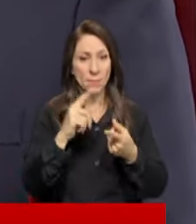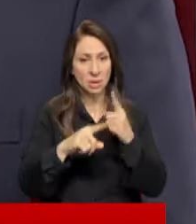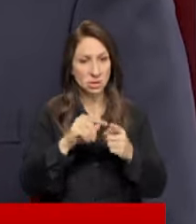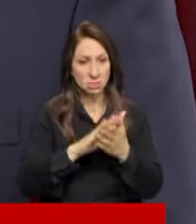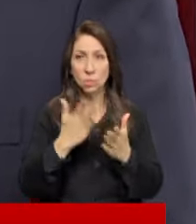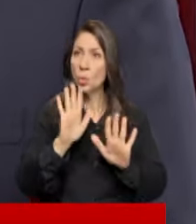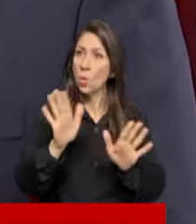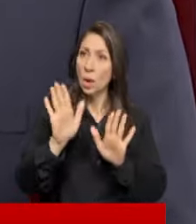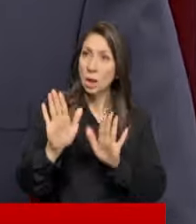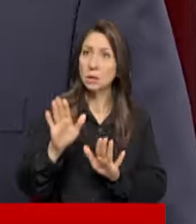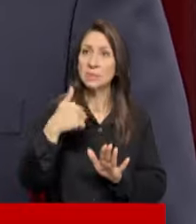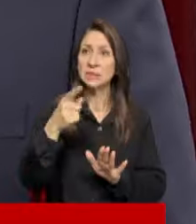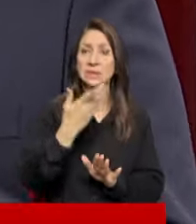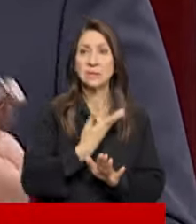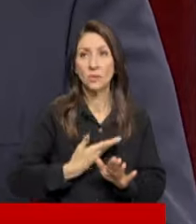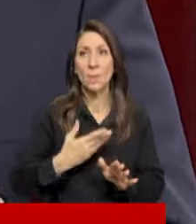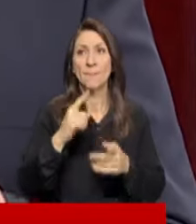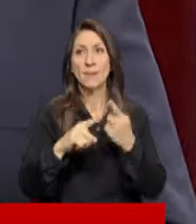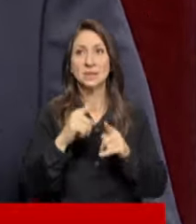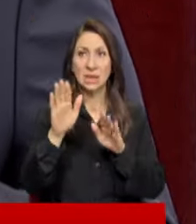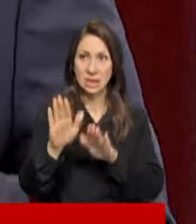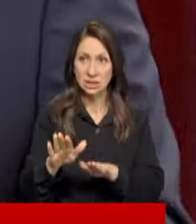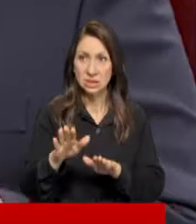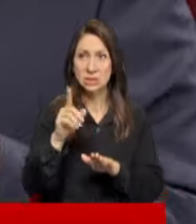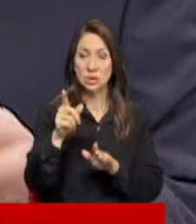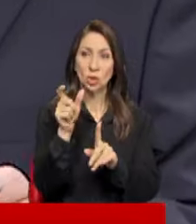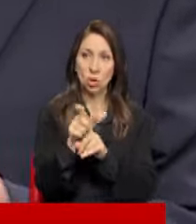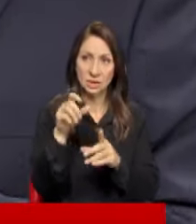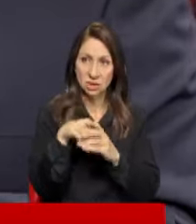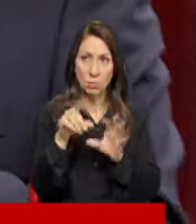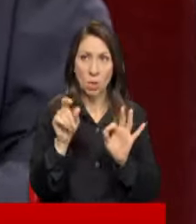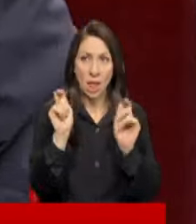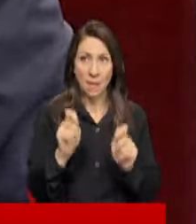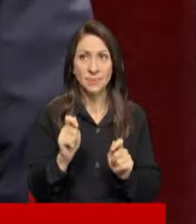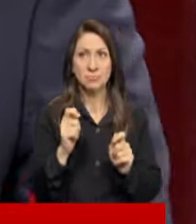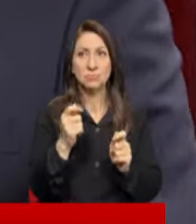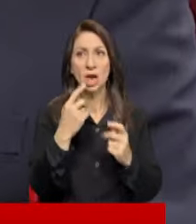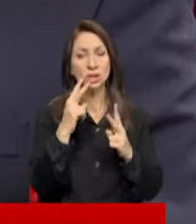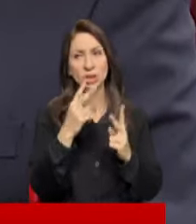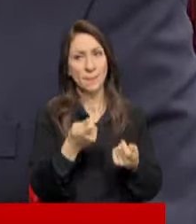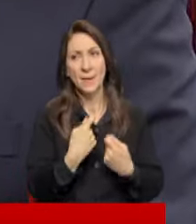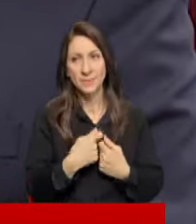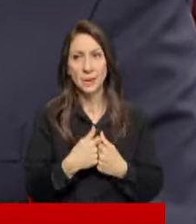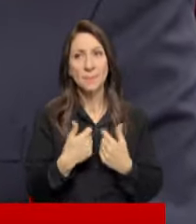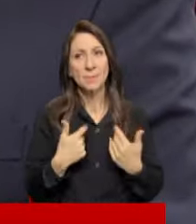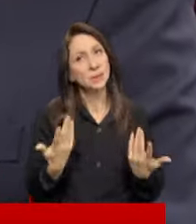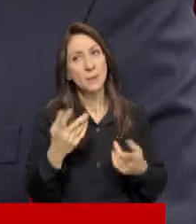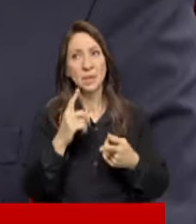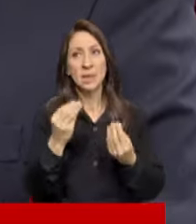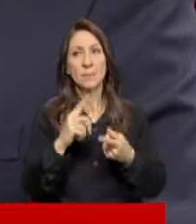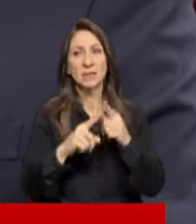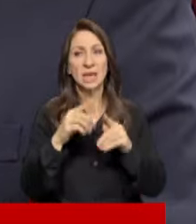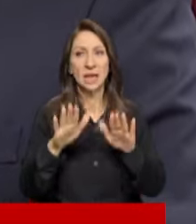Hayır istemiyorum dedi. Ben dedi sizi seviyorum işte partide kalın. Sizi korumak için böyle yaptım gibi. Böyle şeyler söyledi. Ben de partide